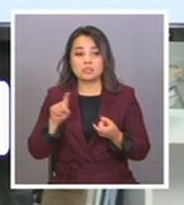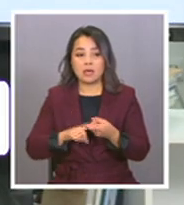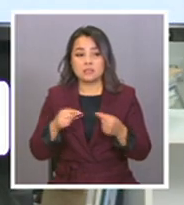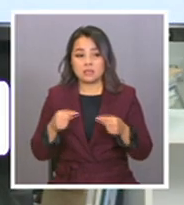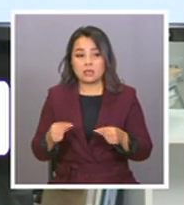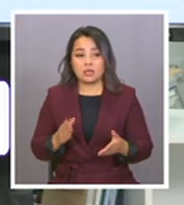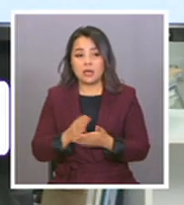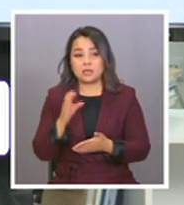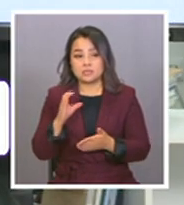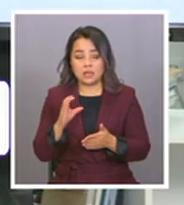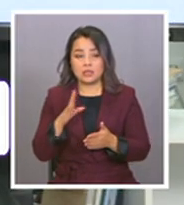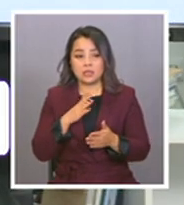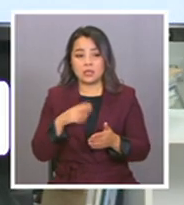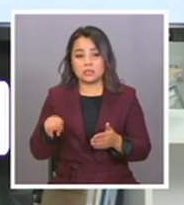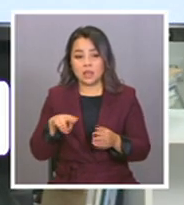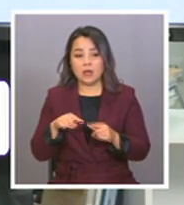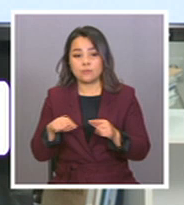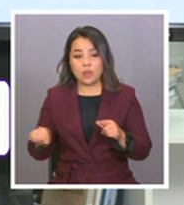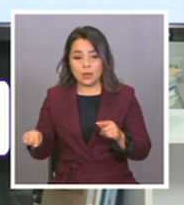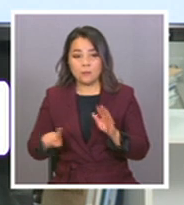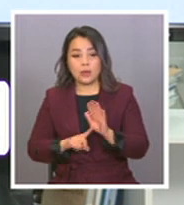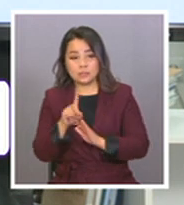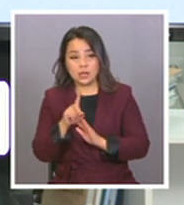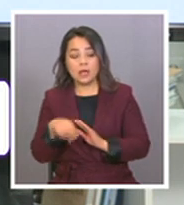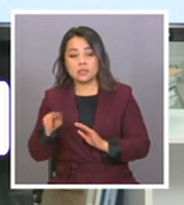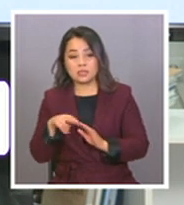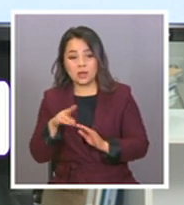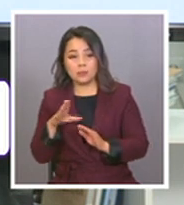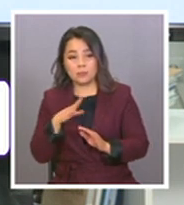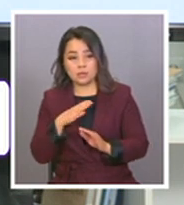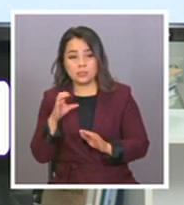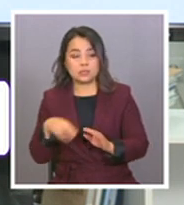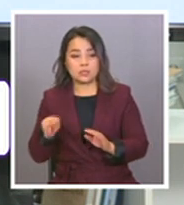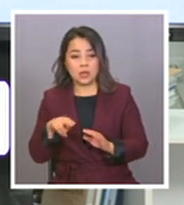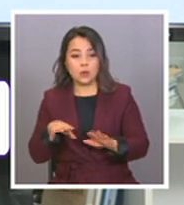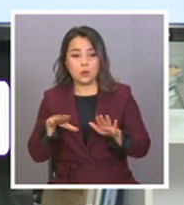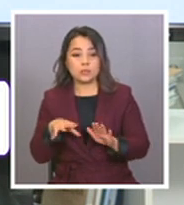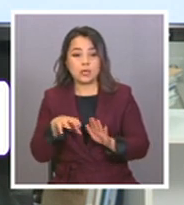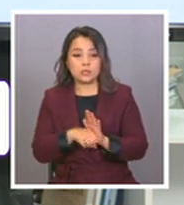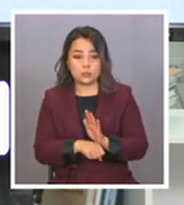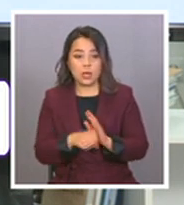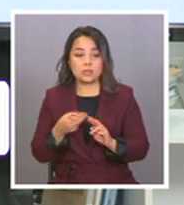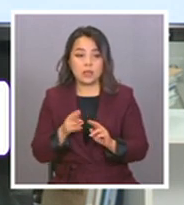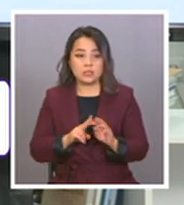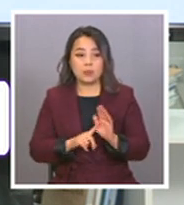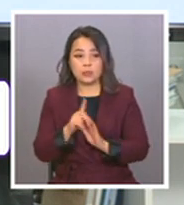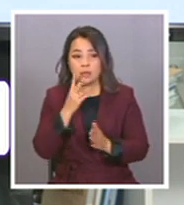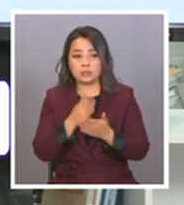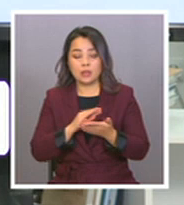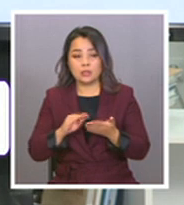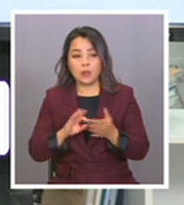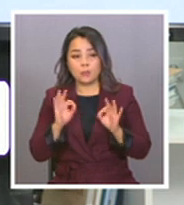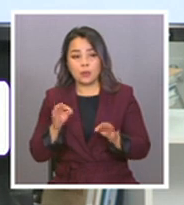нүктесі СД векторының басы, Д нүктесі СД векторының ұшы. Сізді дұрыс жазды деп ойлайын, балалар.